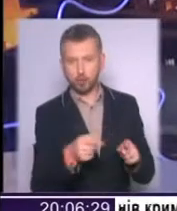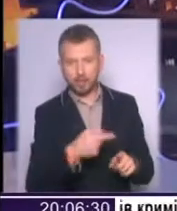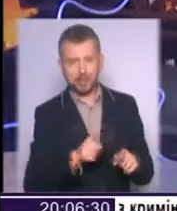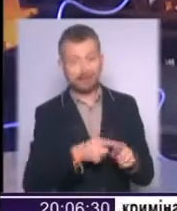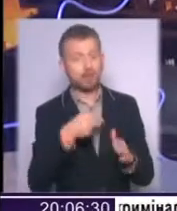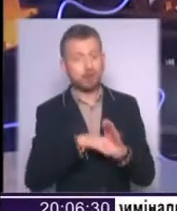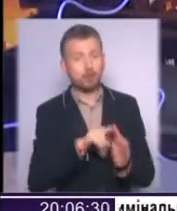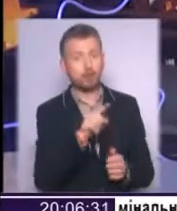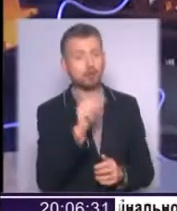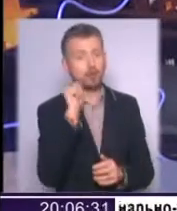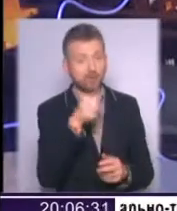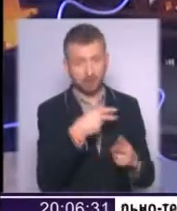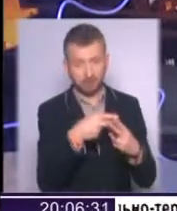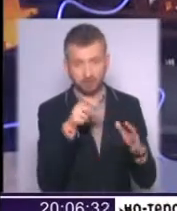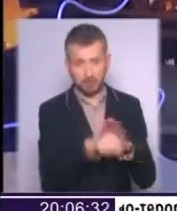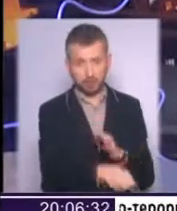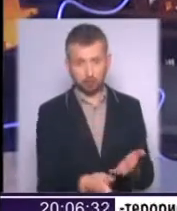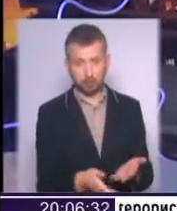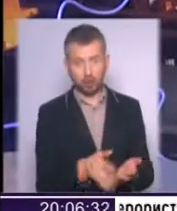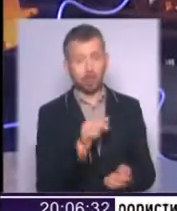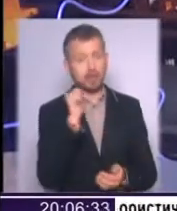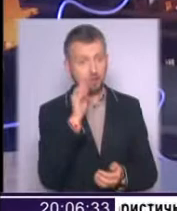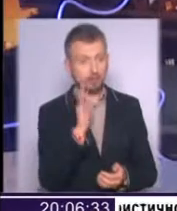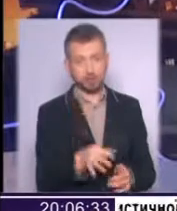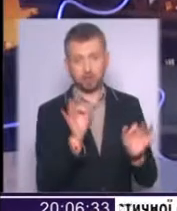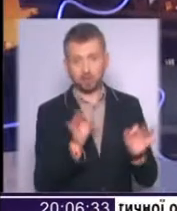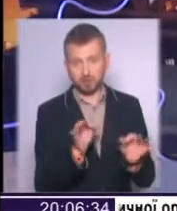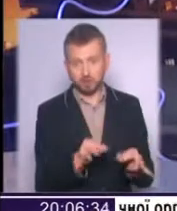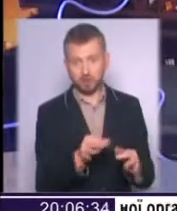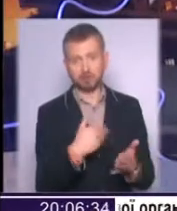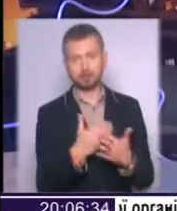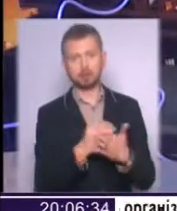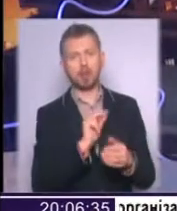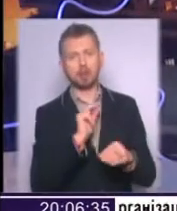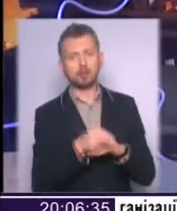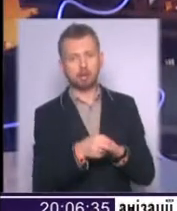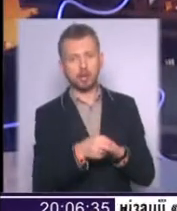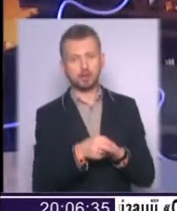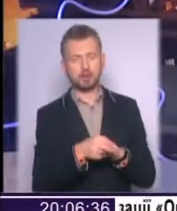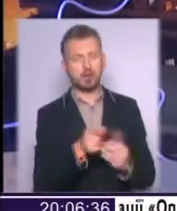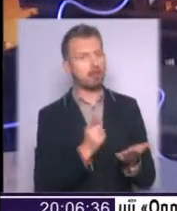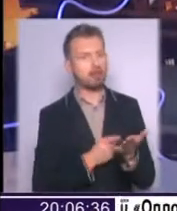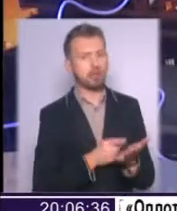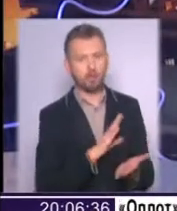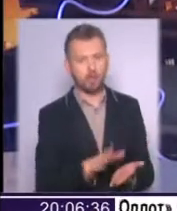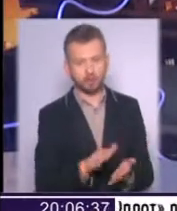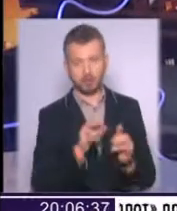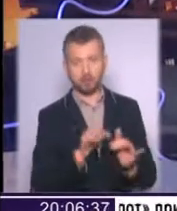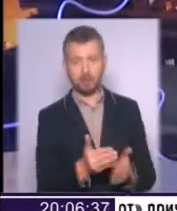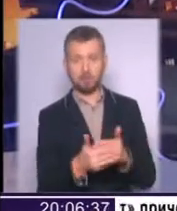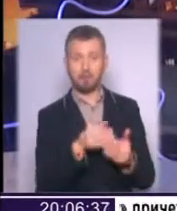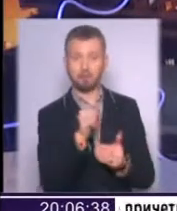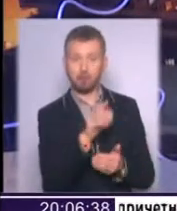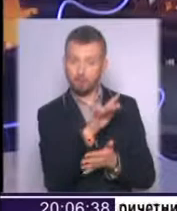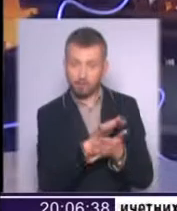означає, що він завтра сяде в в'язницю. Завтра він буде виправданий через, наприклад, недоведення цієї справи. Перед ним вибачиться, в нього